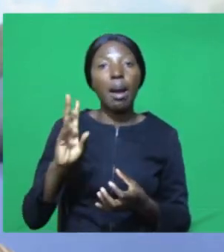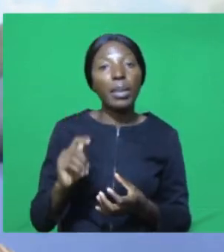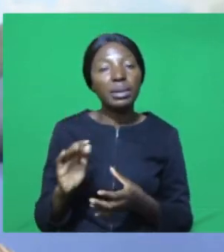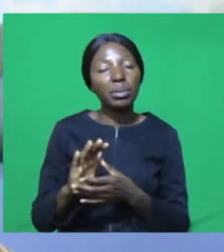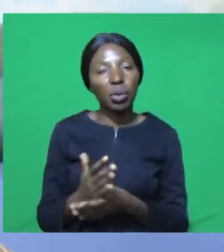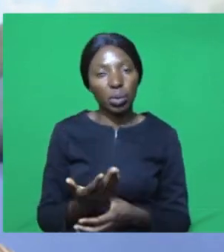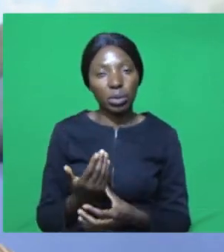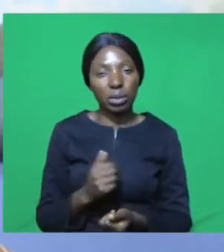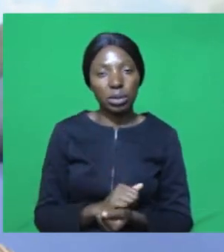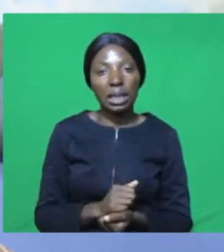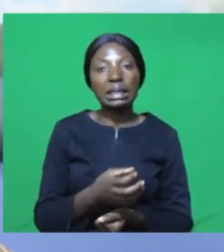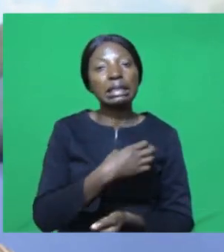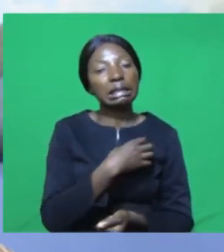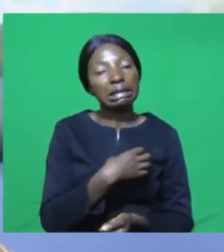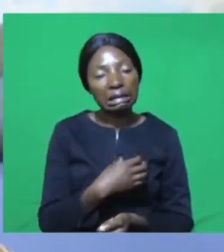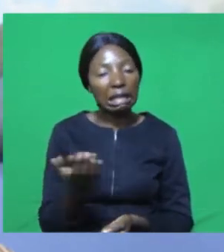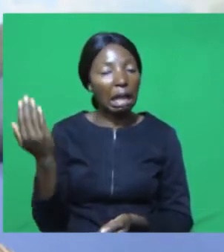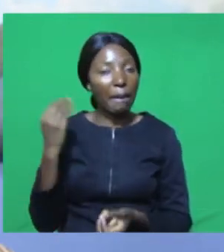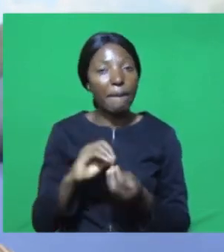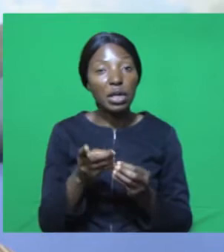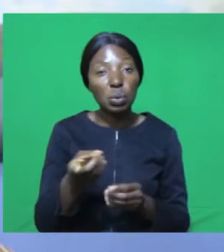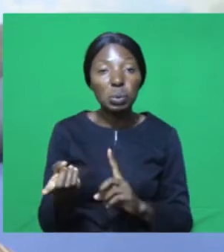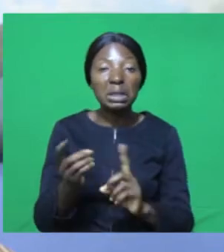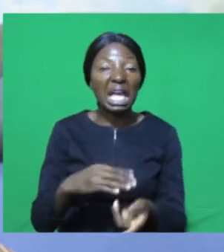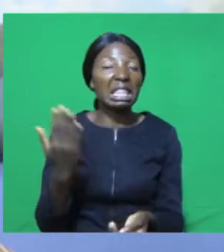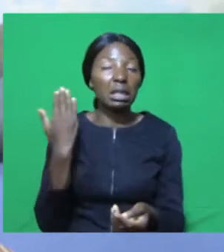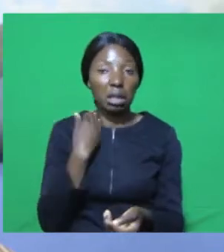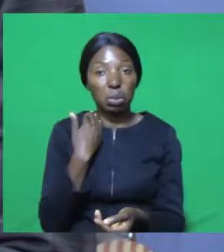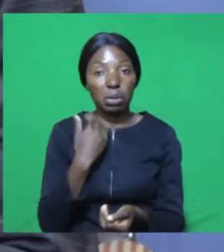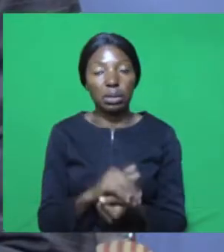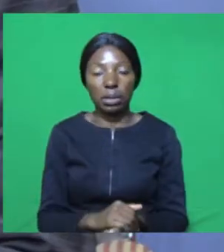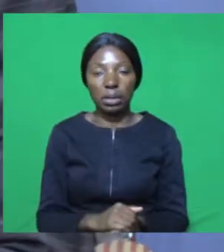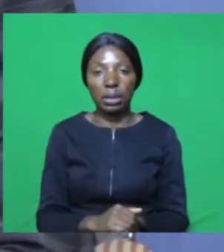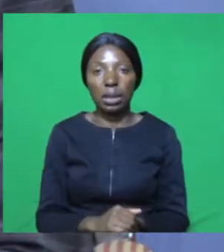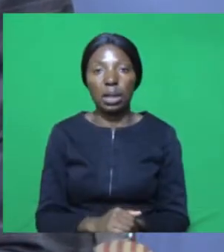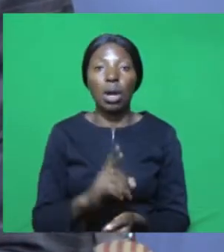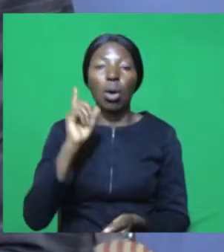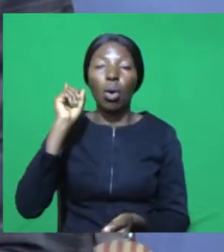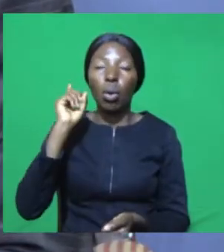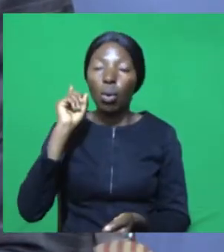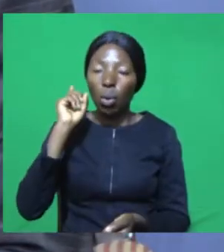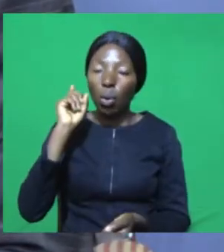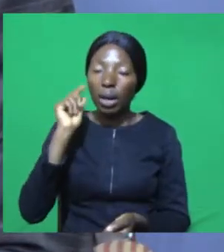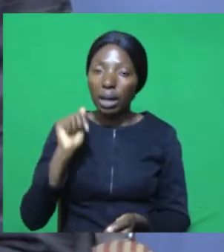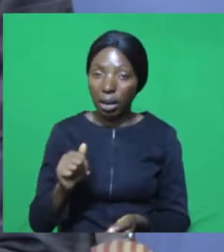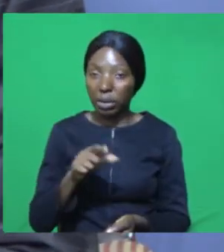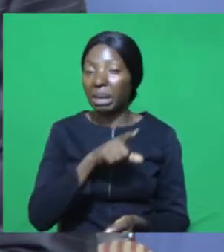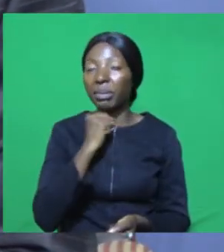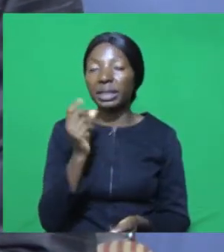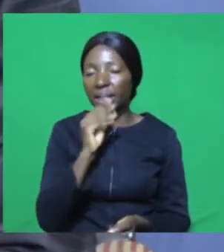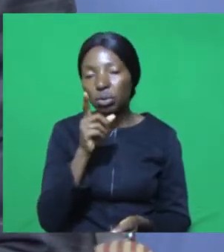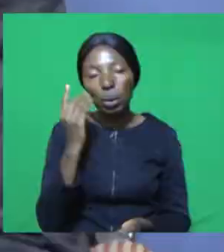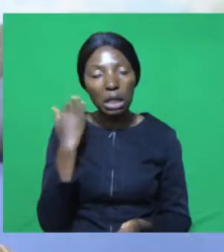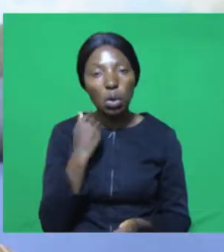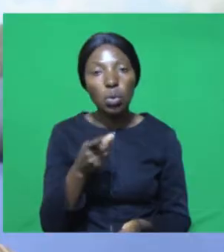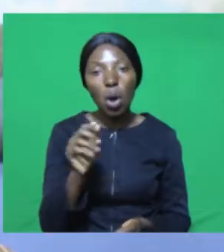kwe kute. Chitema chino ura ya. Kwa sabo ita uzitisi kwa namari. Ai vanzi chure ya chipiriso chawu.